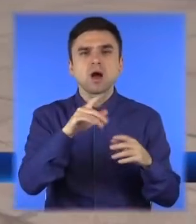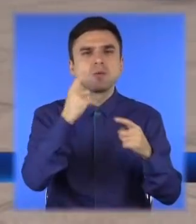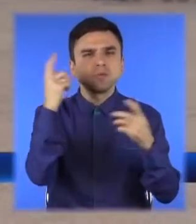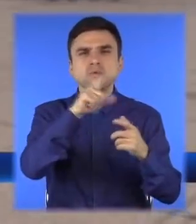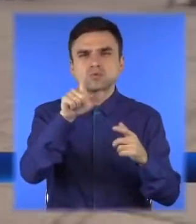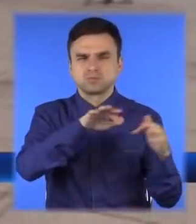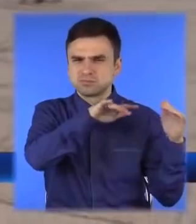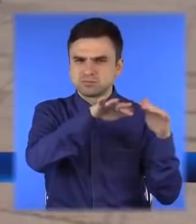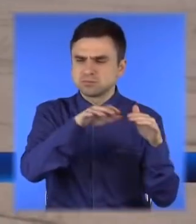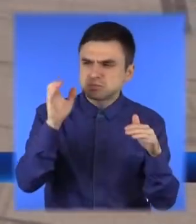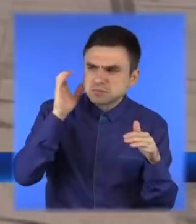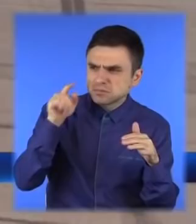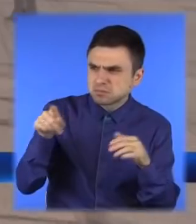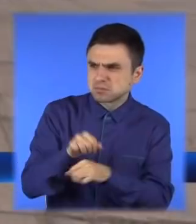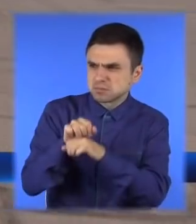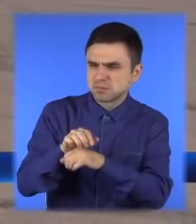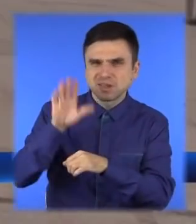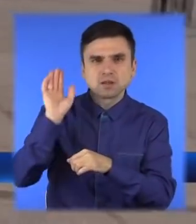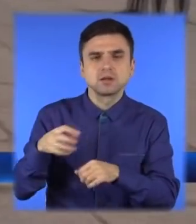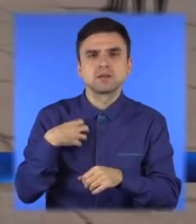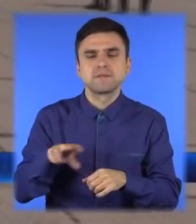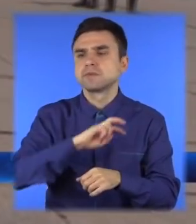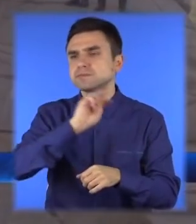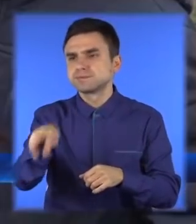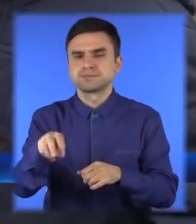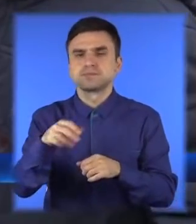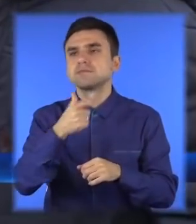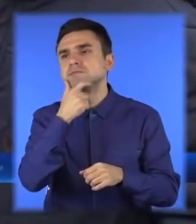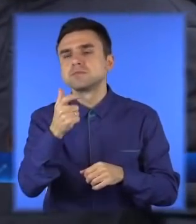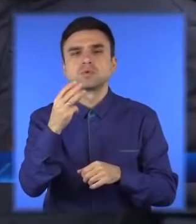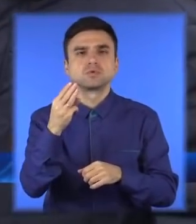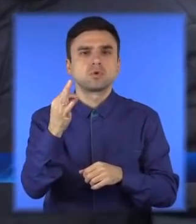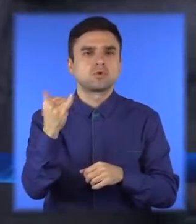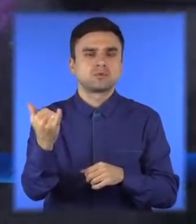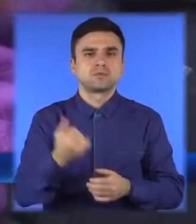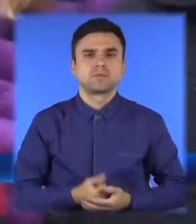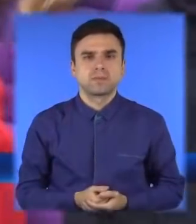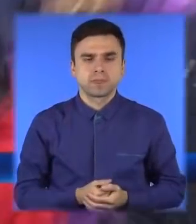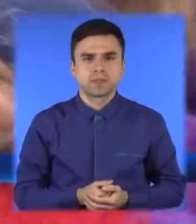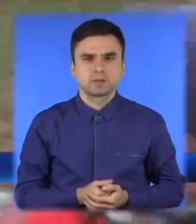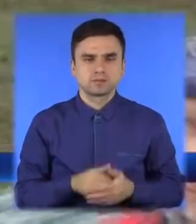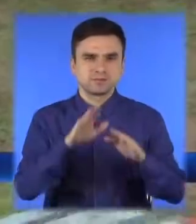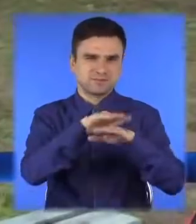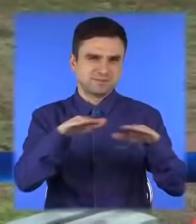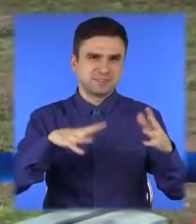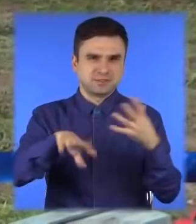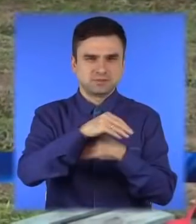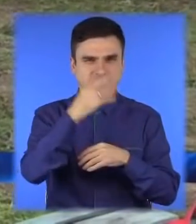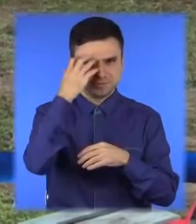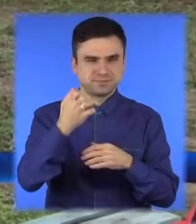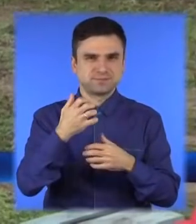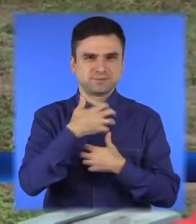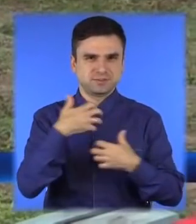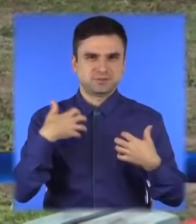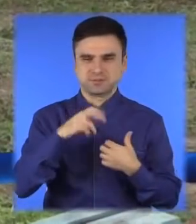не зважали, адже прийшли до цирку задля того, аби подивитися шоу. Їх більше всього люблять діти. Діти йдуть на виставу саме там,